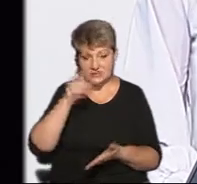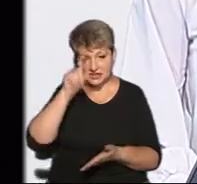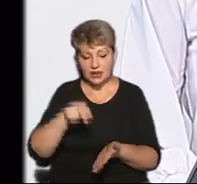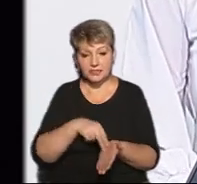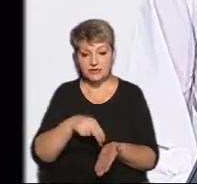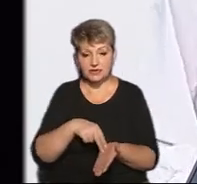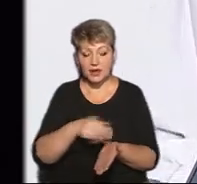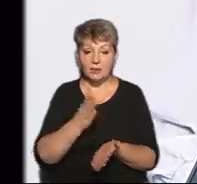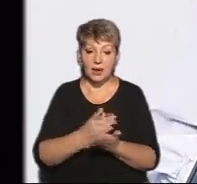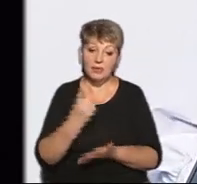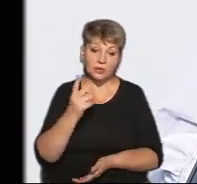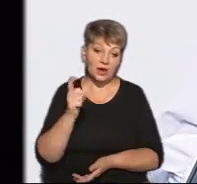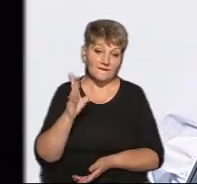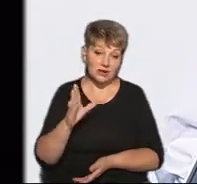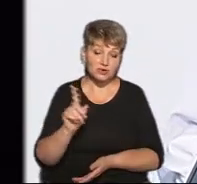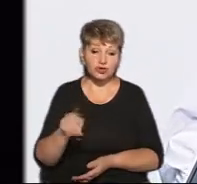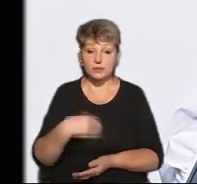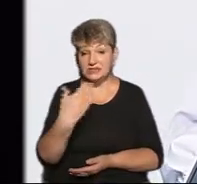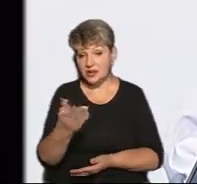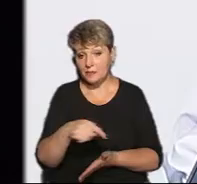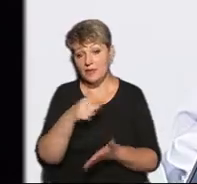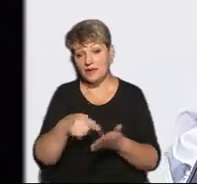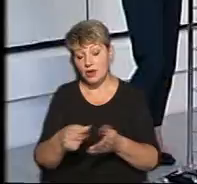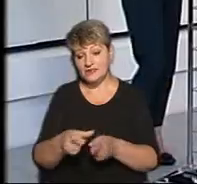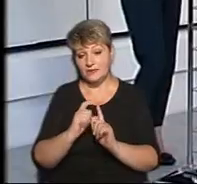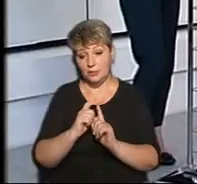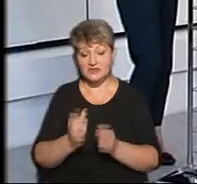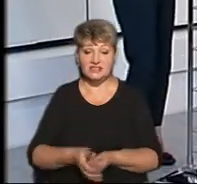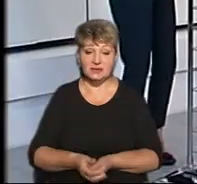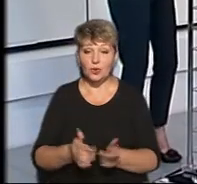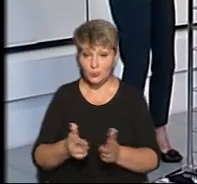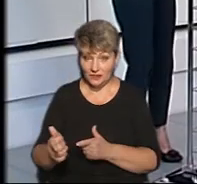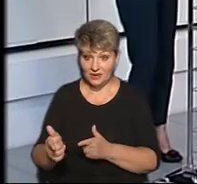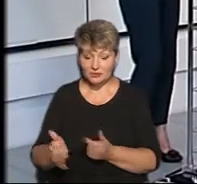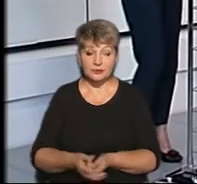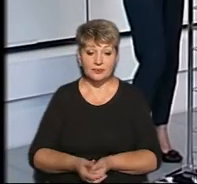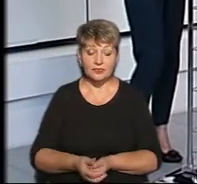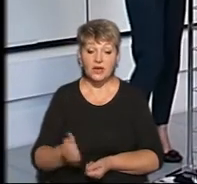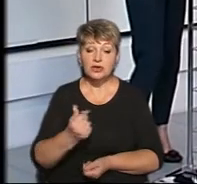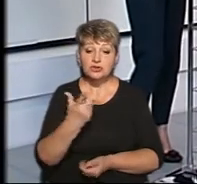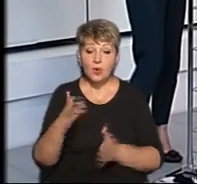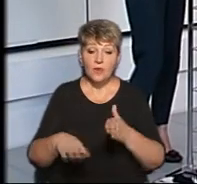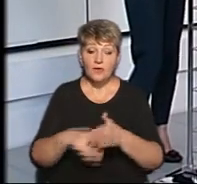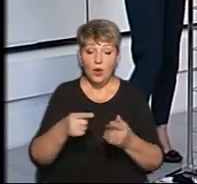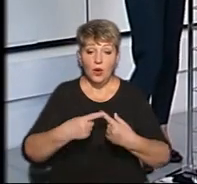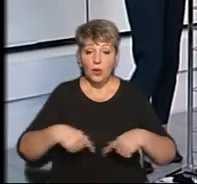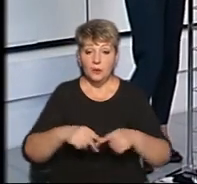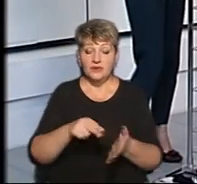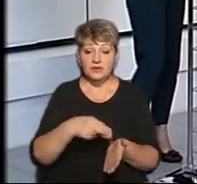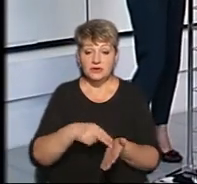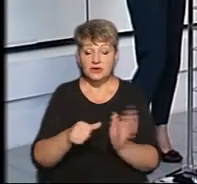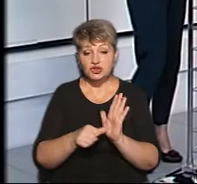Черкас». Маємо одну хвилину на те, аби задати запитання і відповісти. Готові? Готові. Скільки виборчих округів у